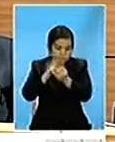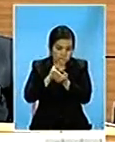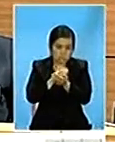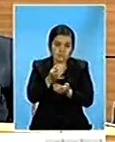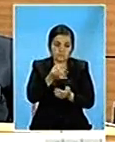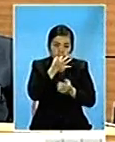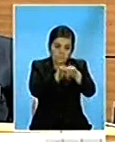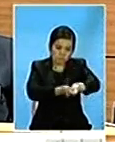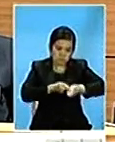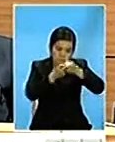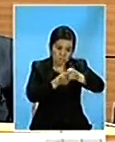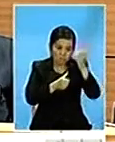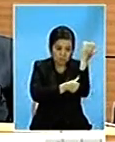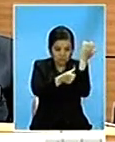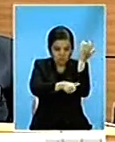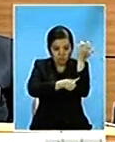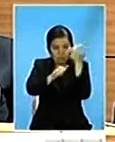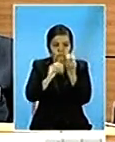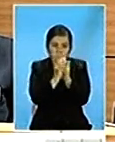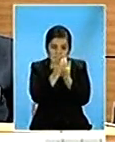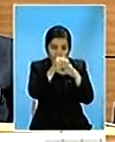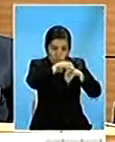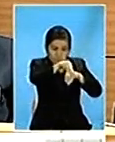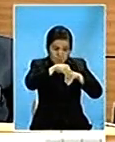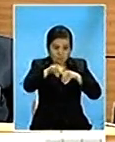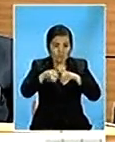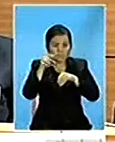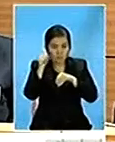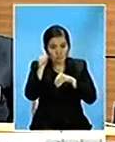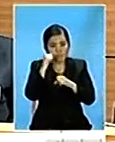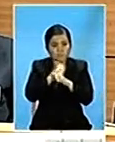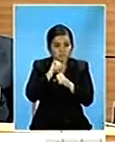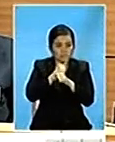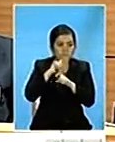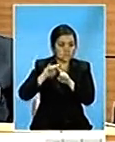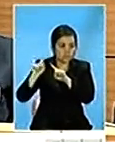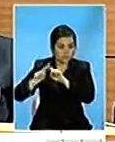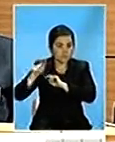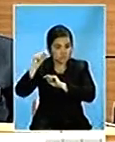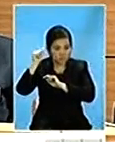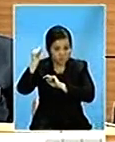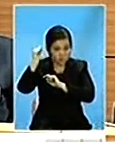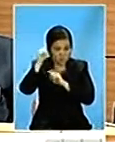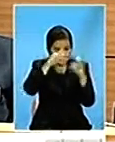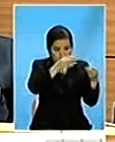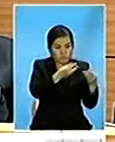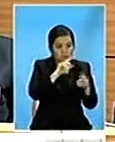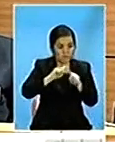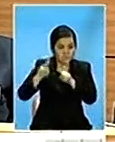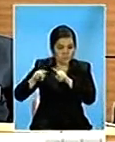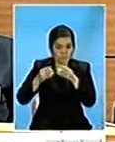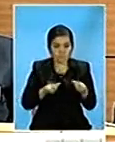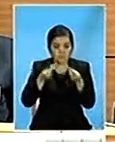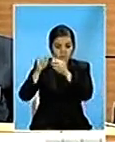ได้ปลูกข้าวปลูกพืชผวนทันยางหารทั้งหลายสามารถนำเข้าสู่โรงงานหลวงสำเร็จลูกที่เพื่อตะงอย